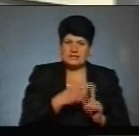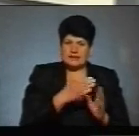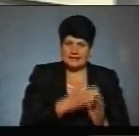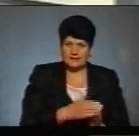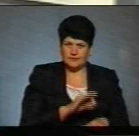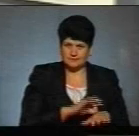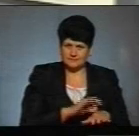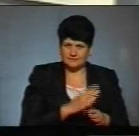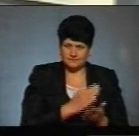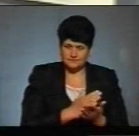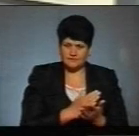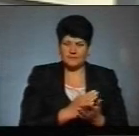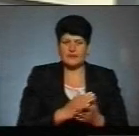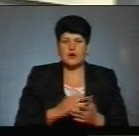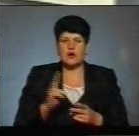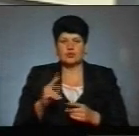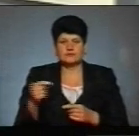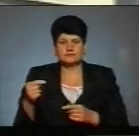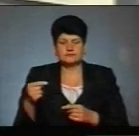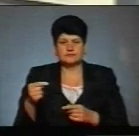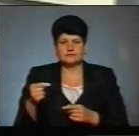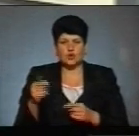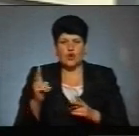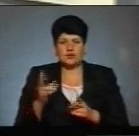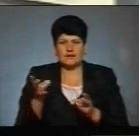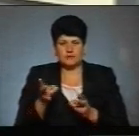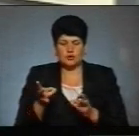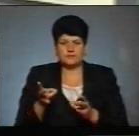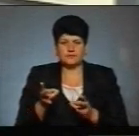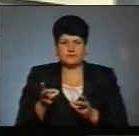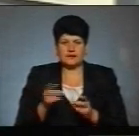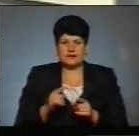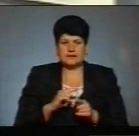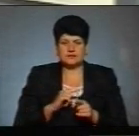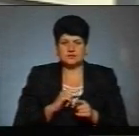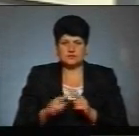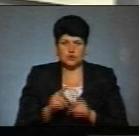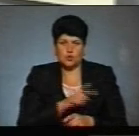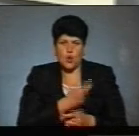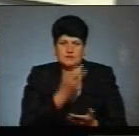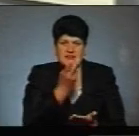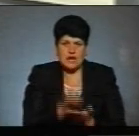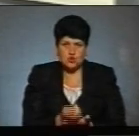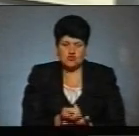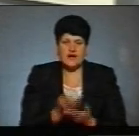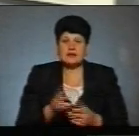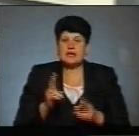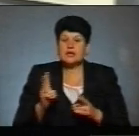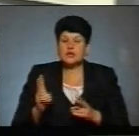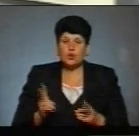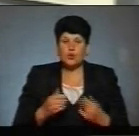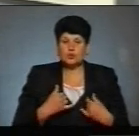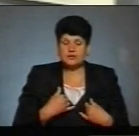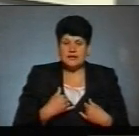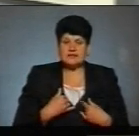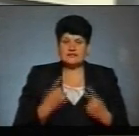так, симптоматикою, кого треба було терміново госпіталізувати. І через те, що в нас велика